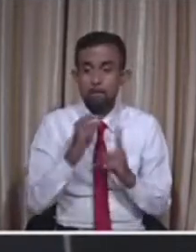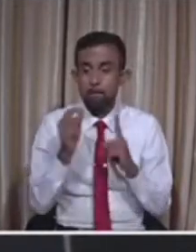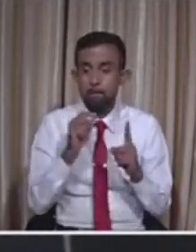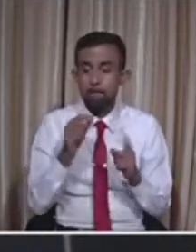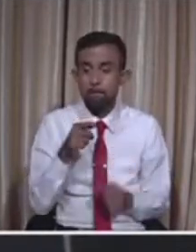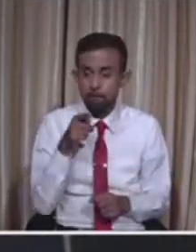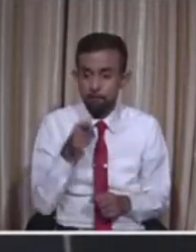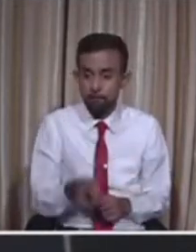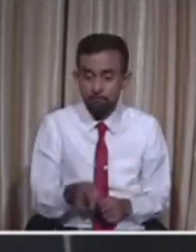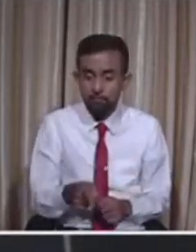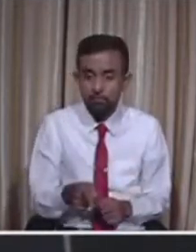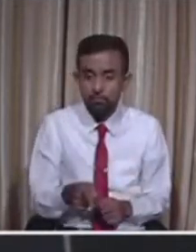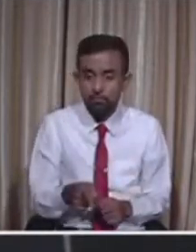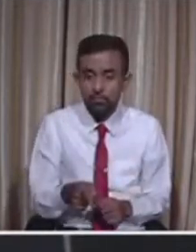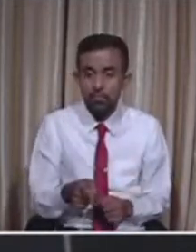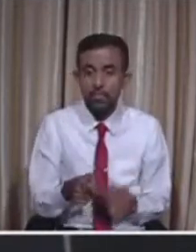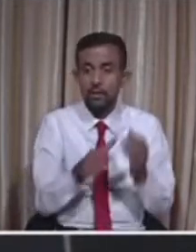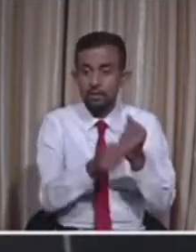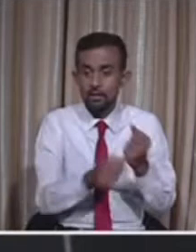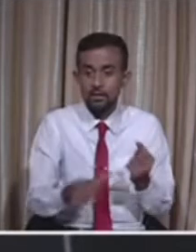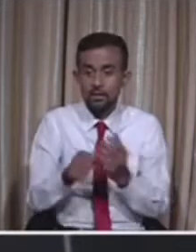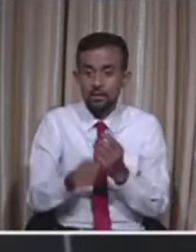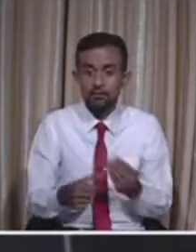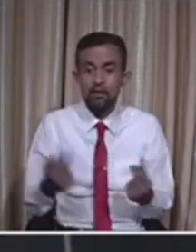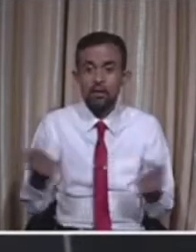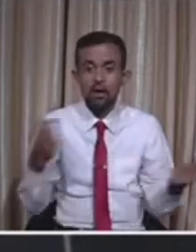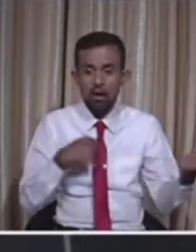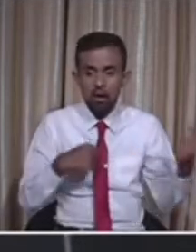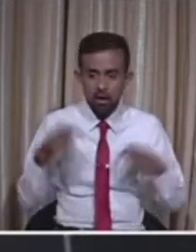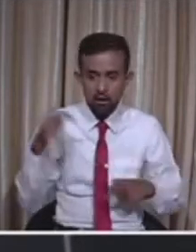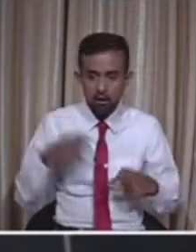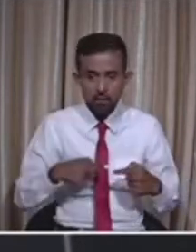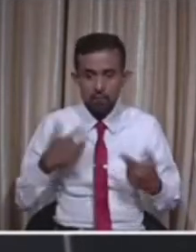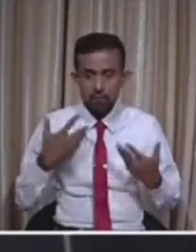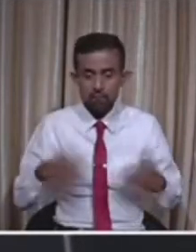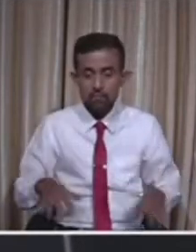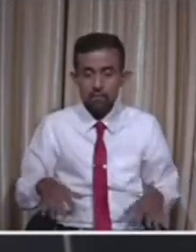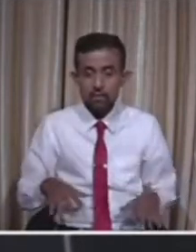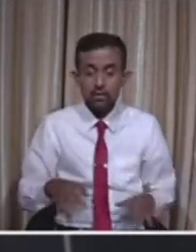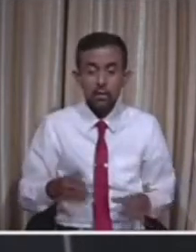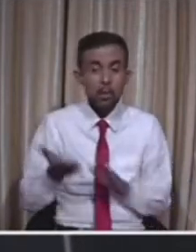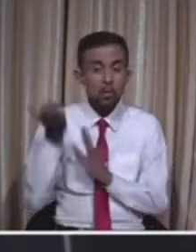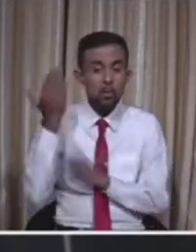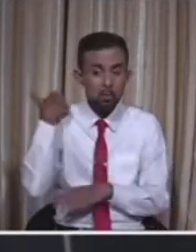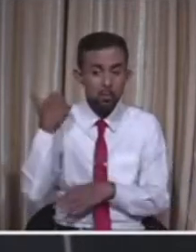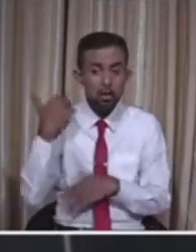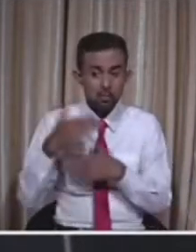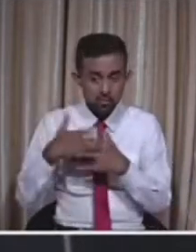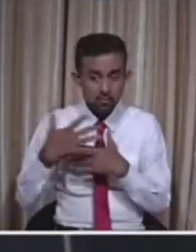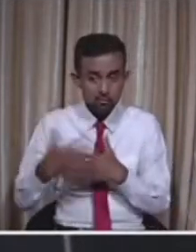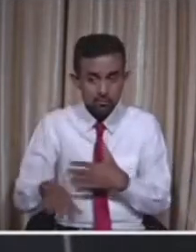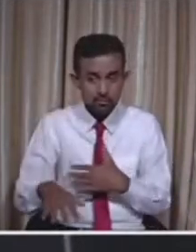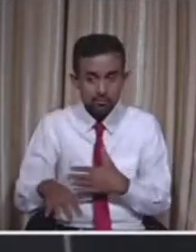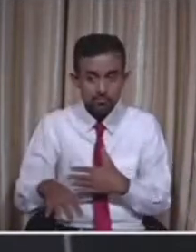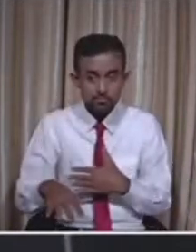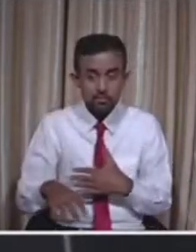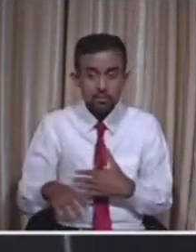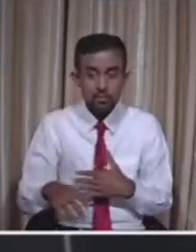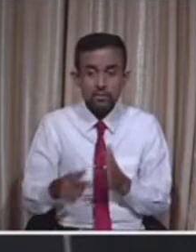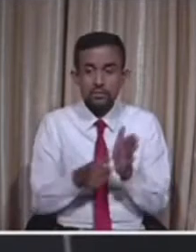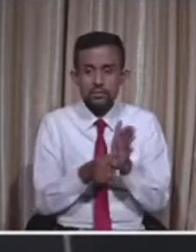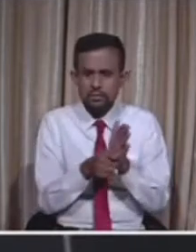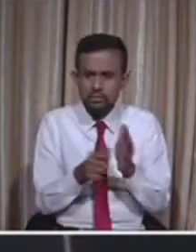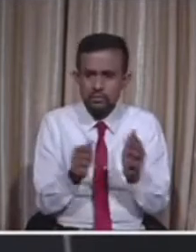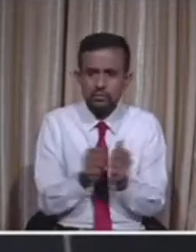පාර්ලිමේන්තුවට නියෝජනය ලබාගෙන ආවේ අර පහුගිය කාලේ අපි අත්දැකපු විවිධ මරක්‍රියා